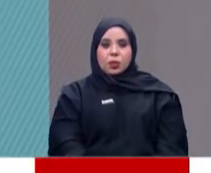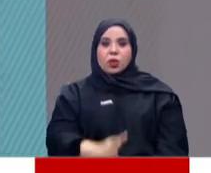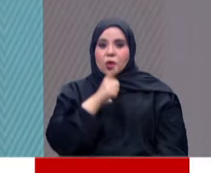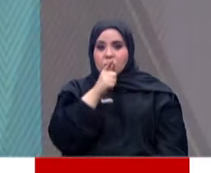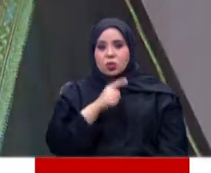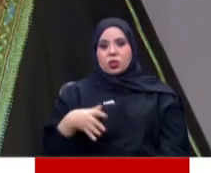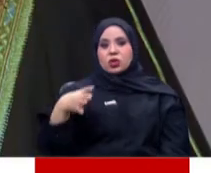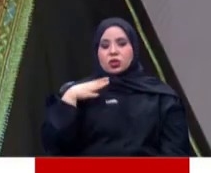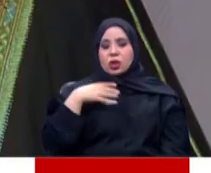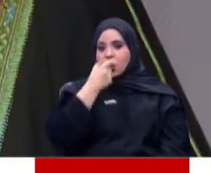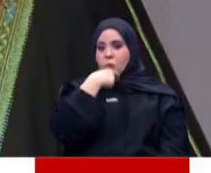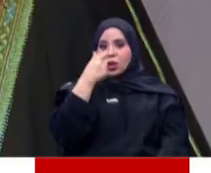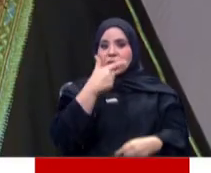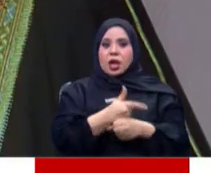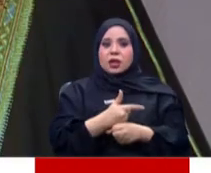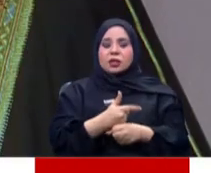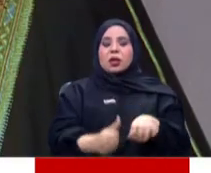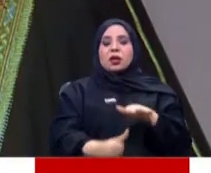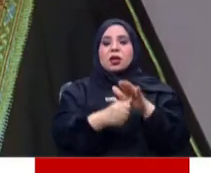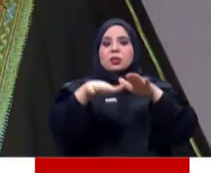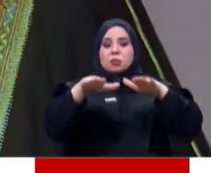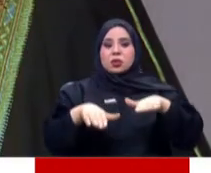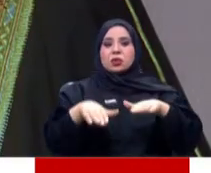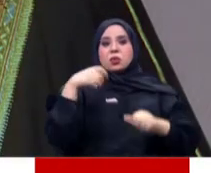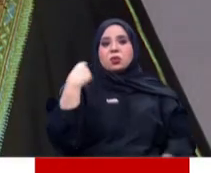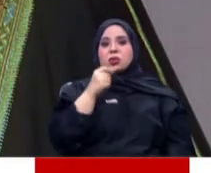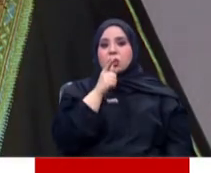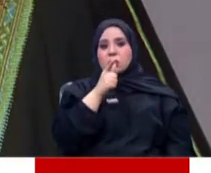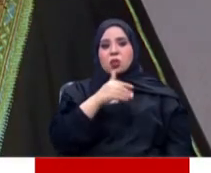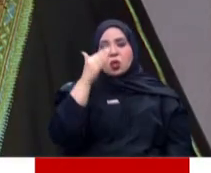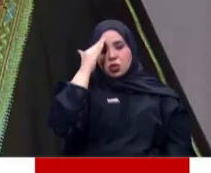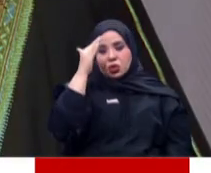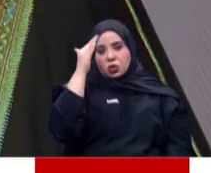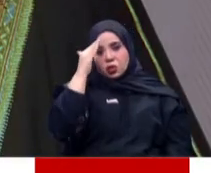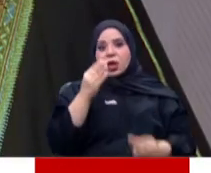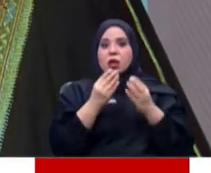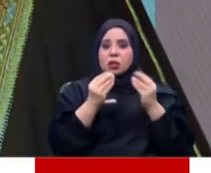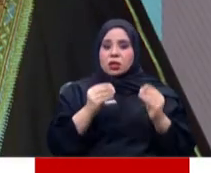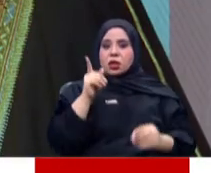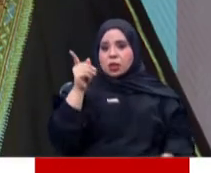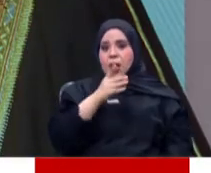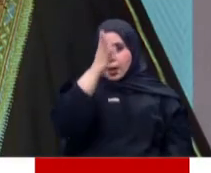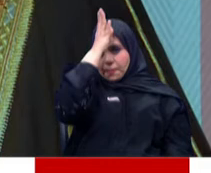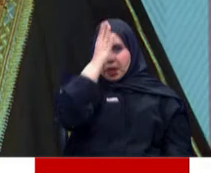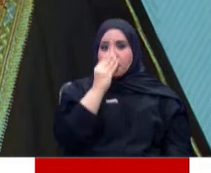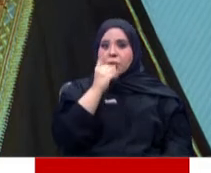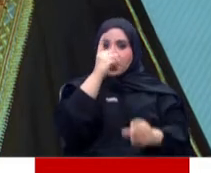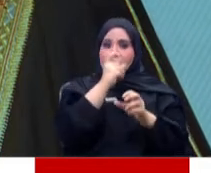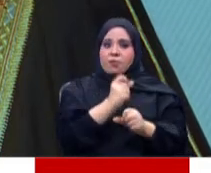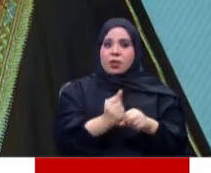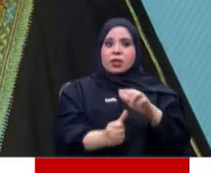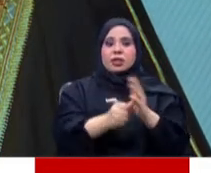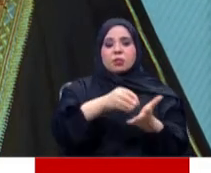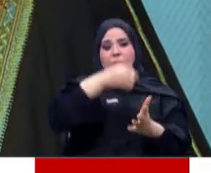أعرب صاحب السمو الملكي الأمير سلمان بن حمد الخليفة ولي العهد رئيس مجلس الوزراء عن خالص امتنانه وعرفانه لحضرة